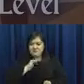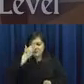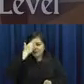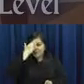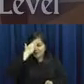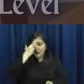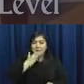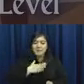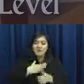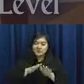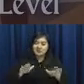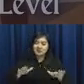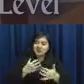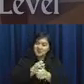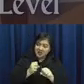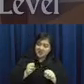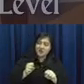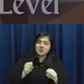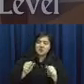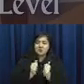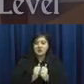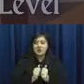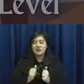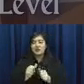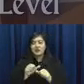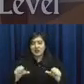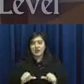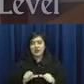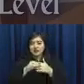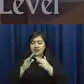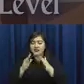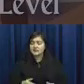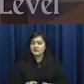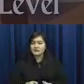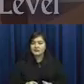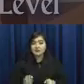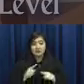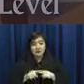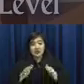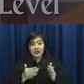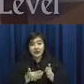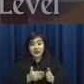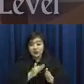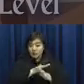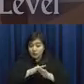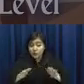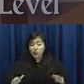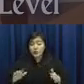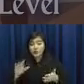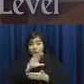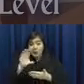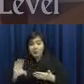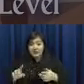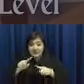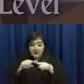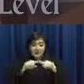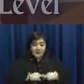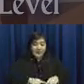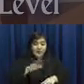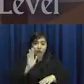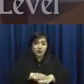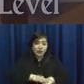sa area leader mo. Kami tumutulong lamang sa mga group leader ng young people, tumutulong lamang kami. That's yung simbahan